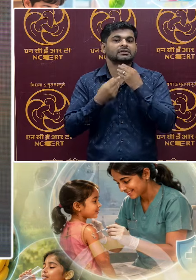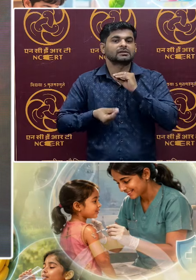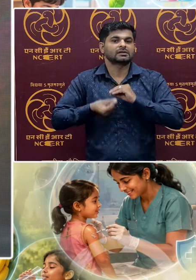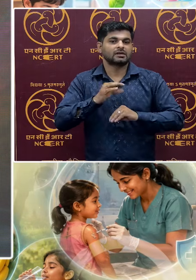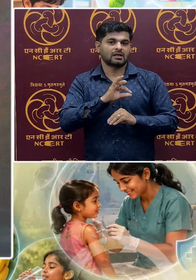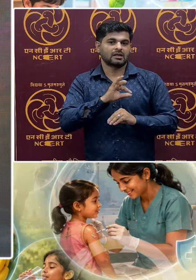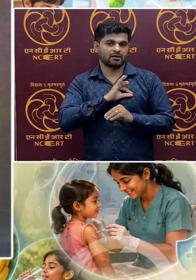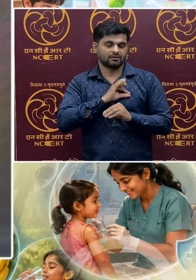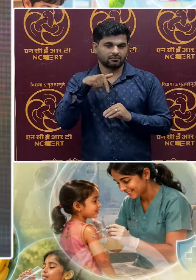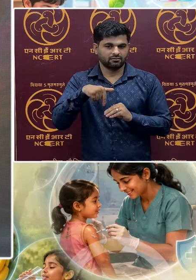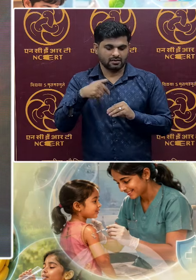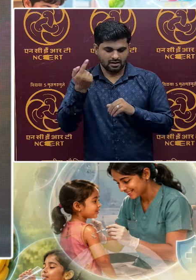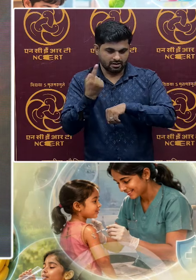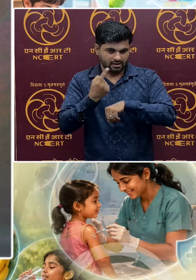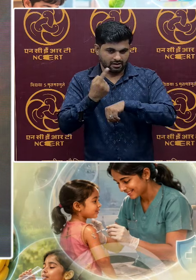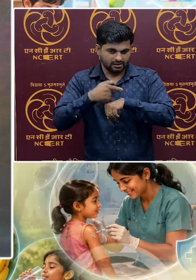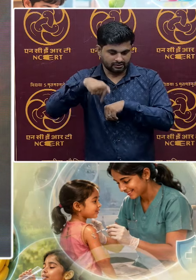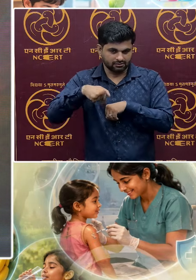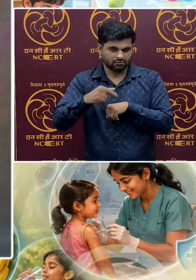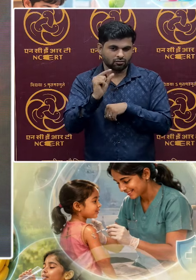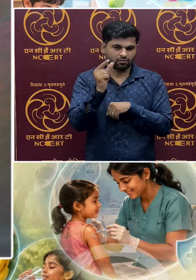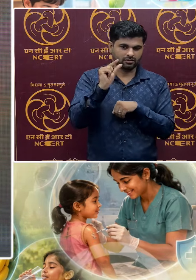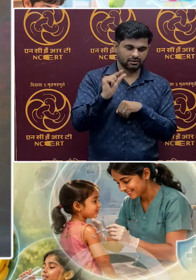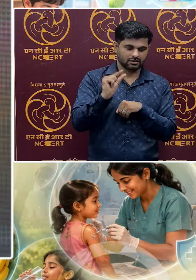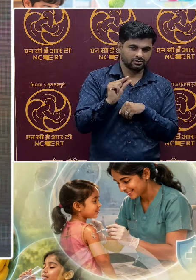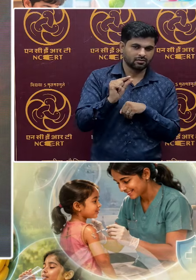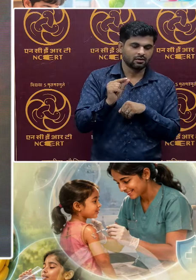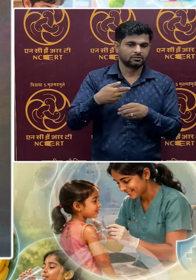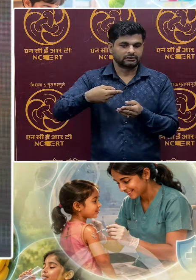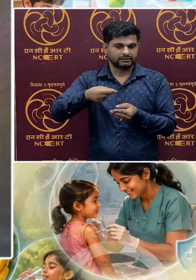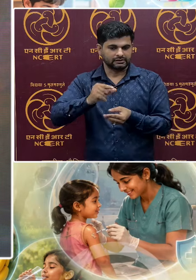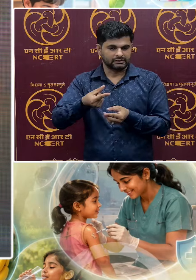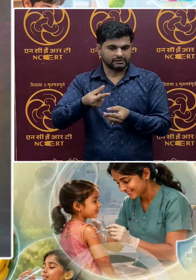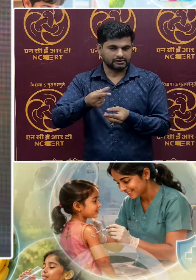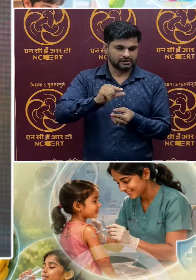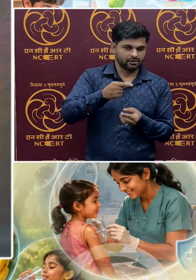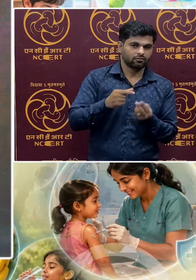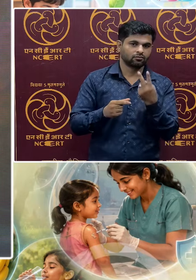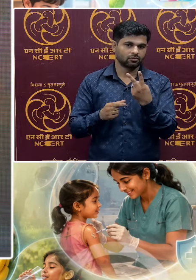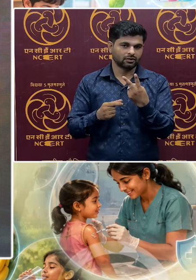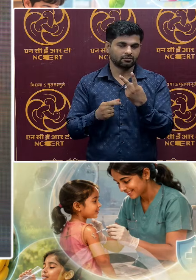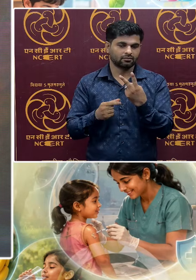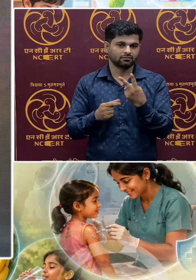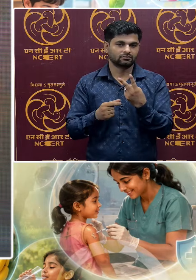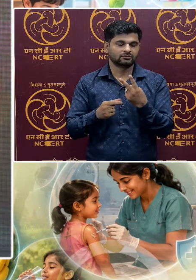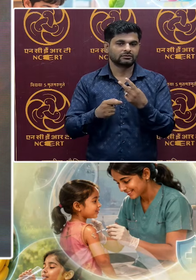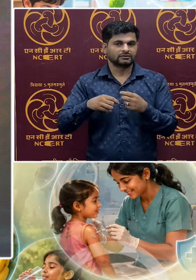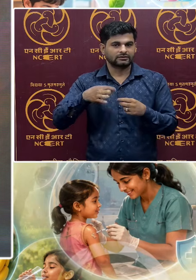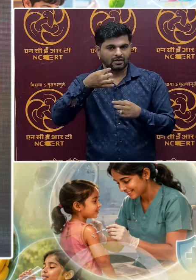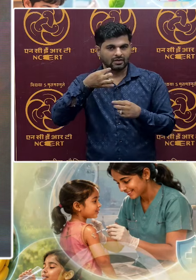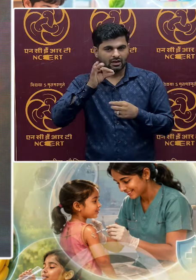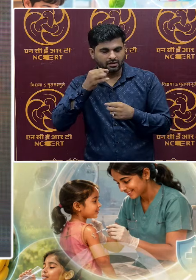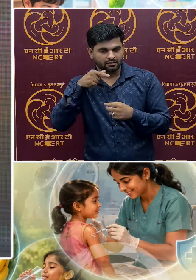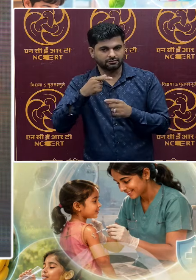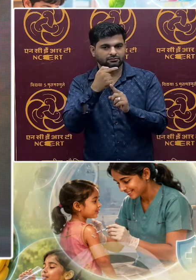सो यस, आज से थोड़ा कम। अगर आप 2 चम्मच चीनी खाते हैं, डालते हैं अपनी चाय में, कॉफ़ी में, दूध में, तो उसको 1.5 चम्मच कीजिए,